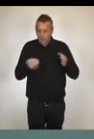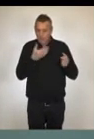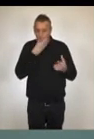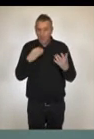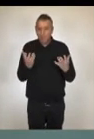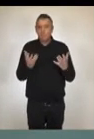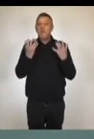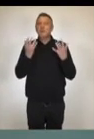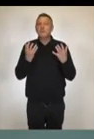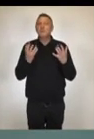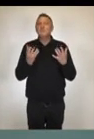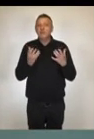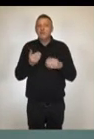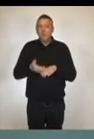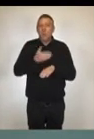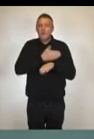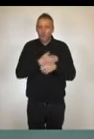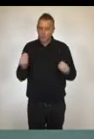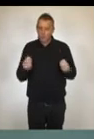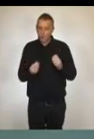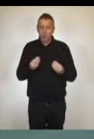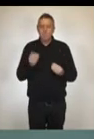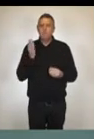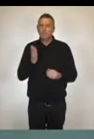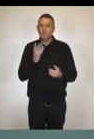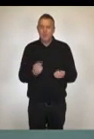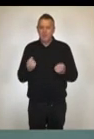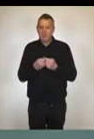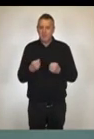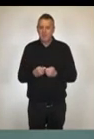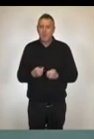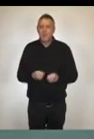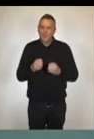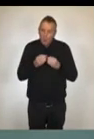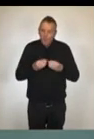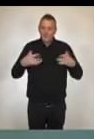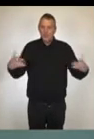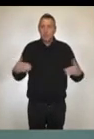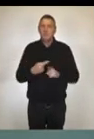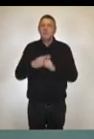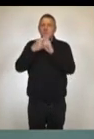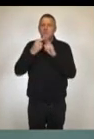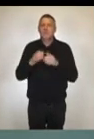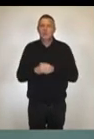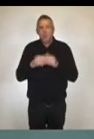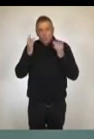cet endroit les ressources nécessaires à son bon développement. Il s'agit donc de renforcer l'écosystème